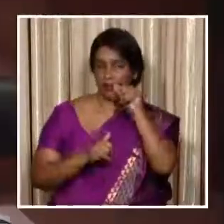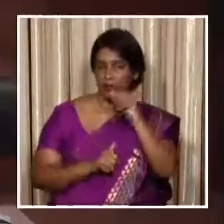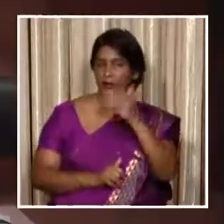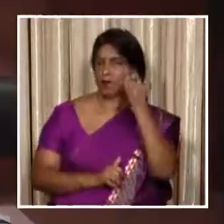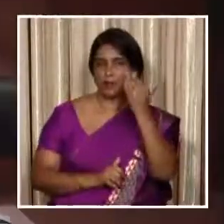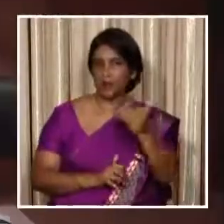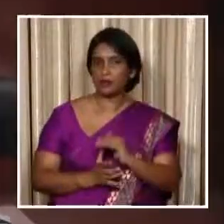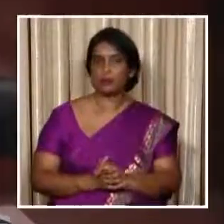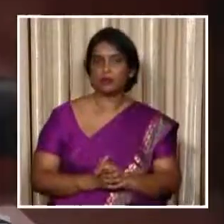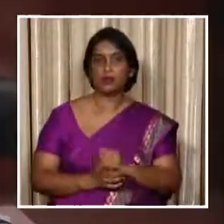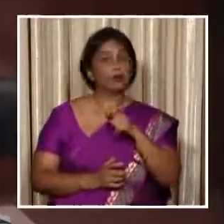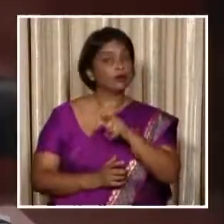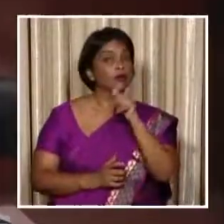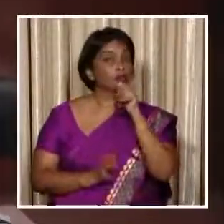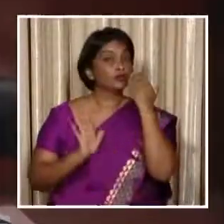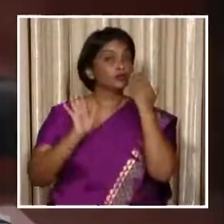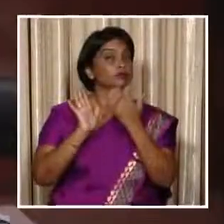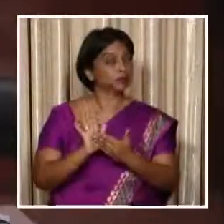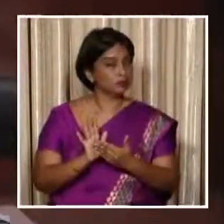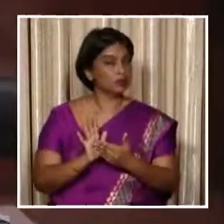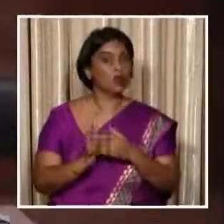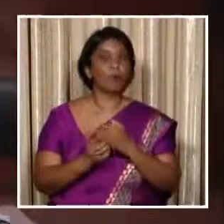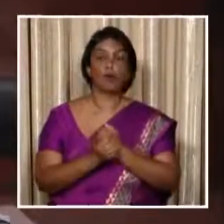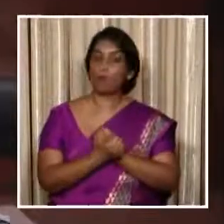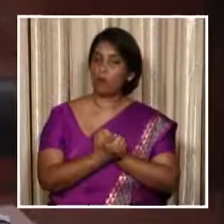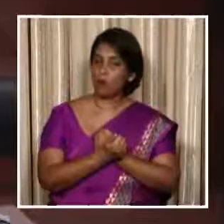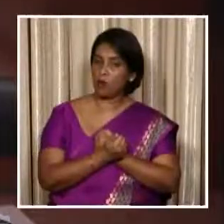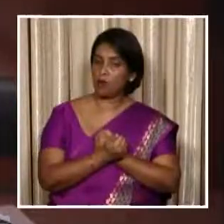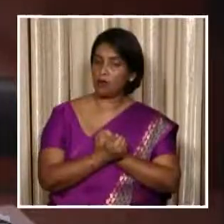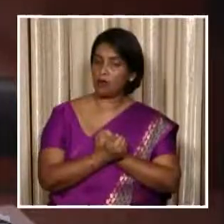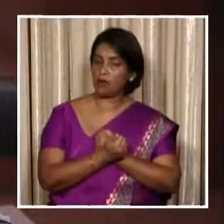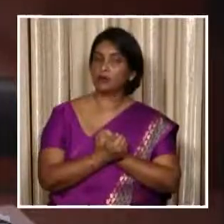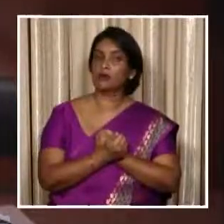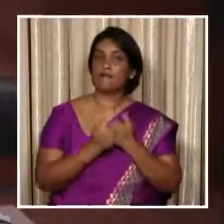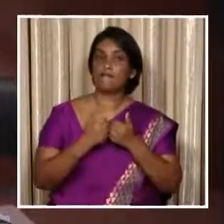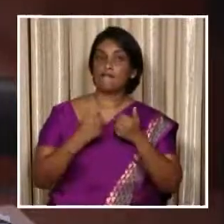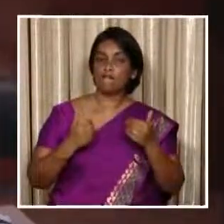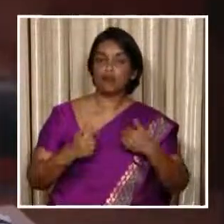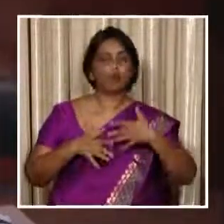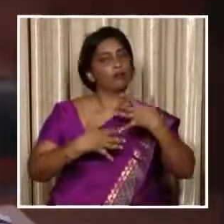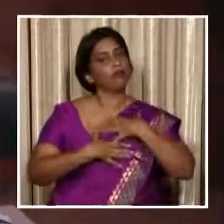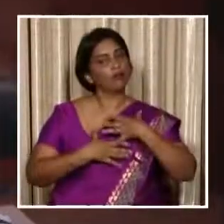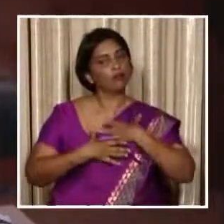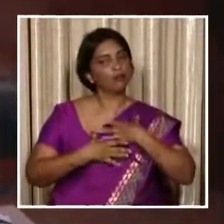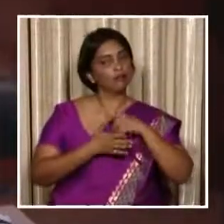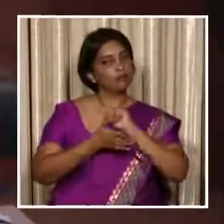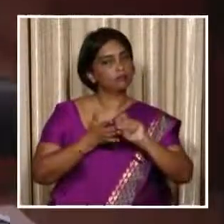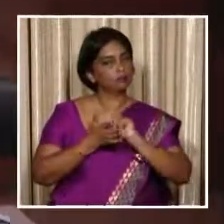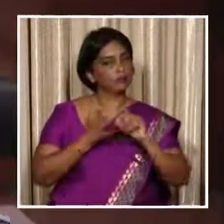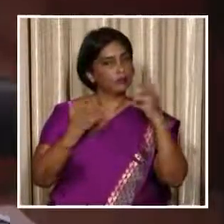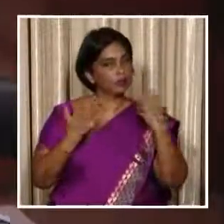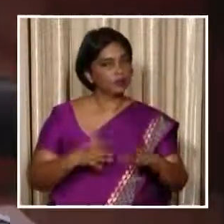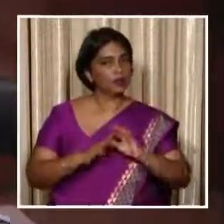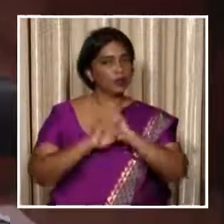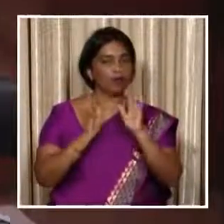இதன் போது எழுந்து உரையாற்றிய தேசிய மக்கள் சக்தியின் தலைவர் அனுரகுமார் திசாநாயக்க வெளியாகியுள்ள வீடியோவை பார்த்தால்